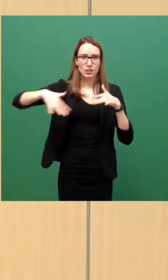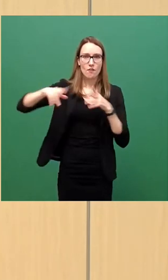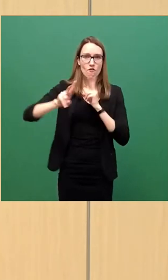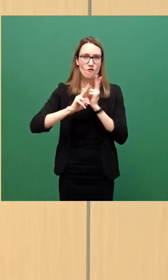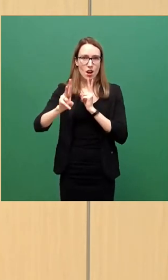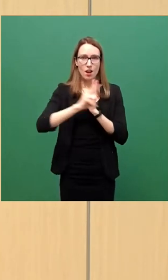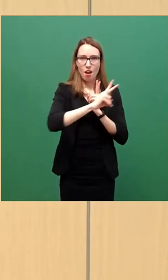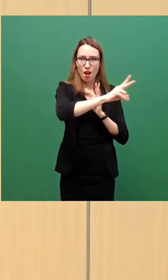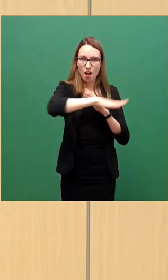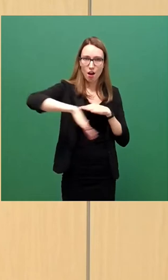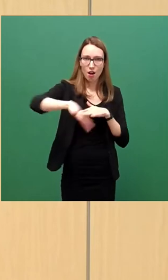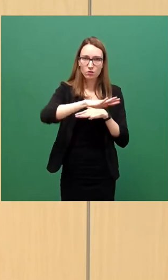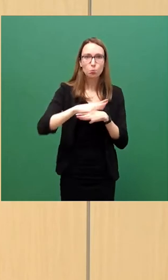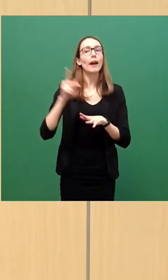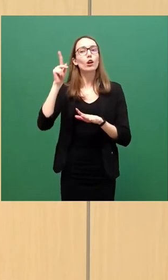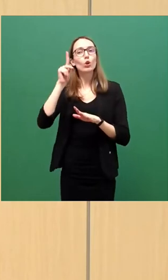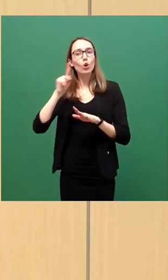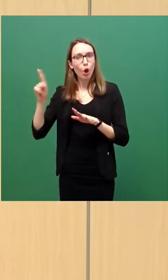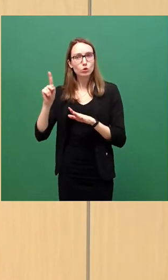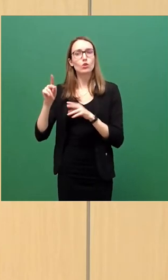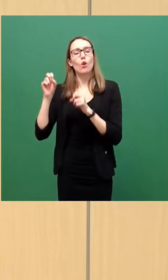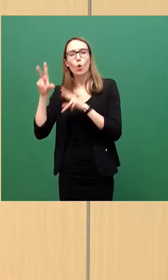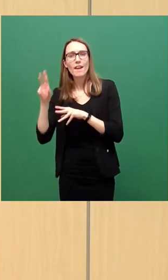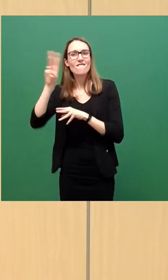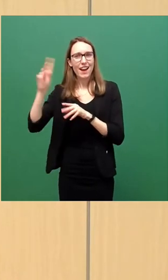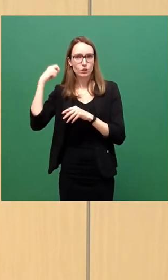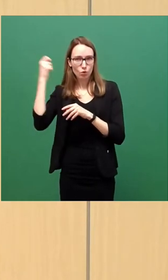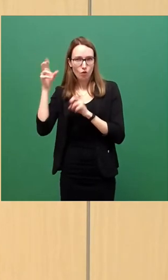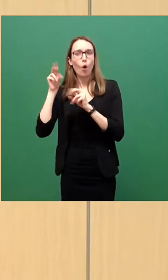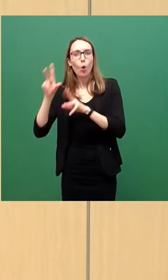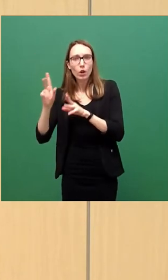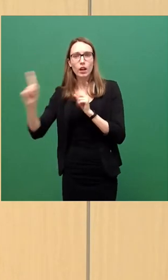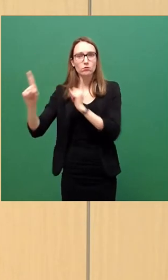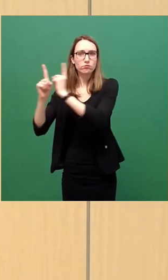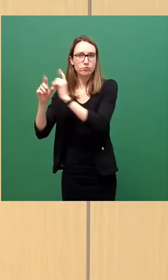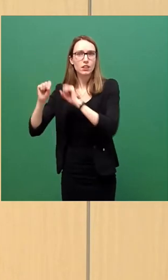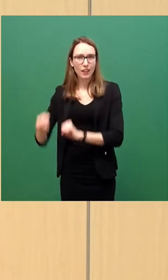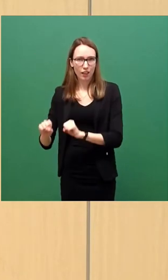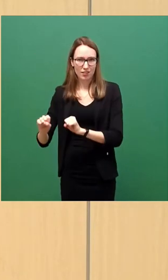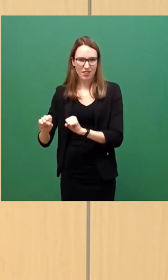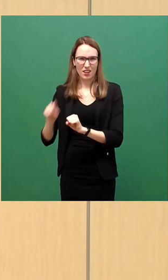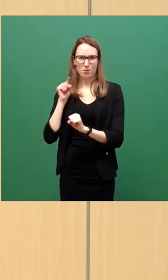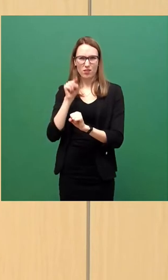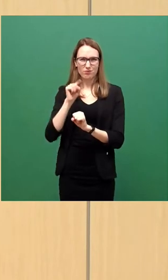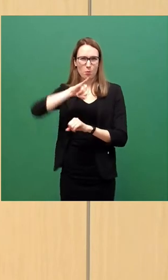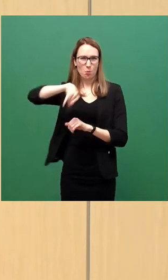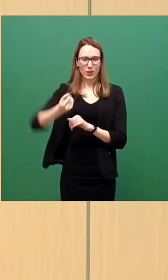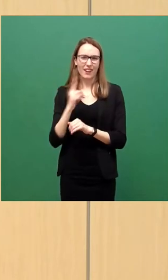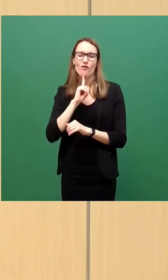Randgebiet, können wir drüber reden. Weixdorf, können wir drüber reden. Aber dann ist dieses On-Demand-System der falsche Weg. Da gab es schon